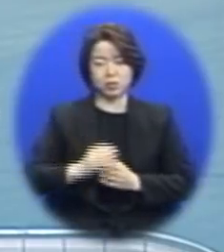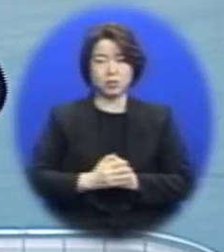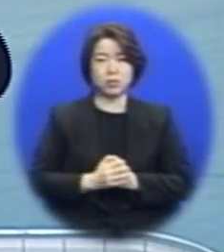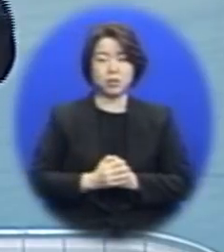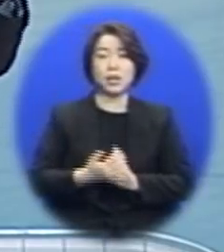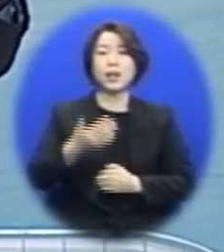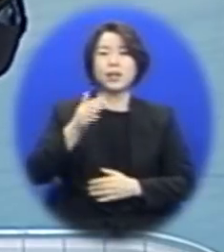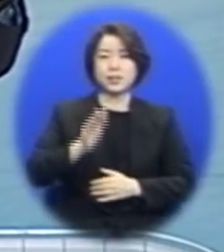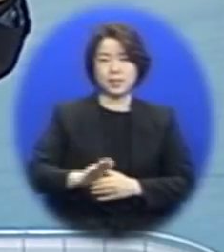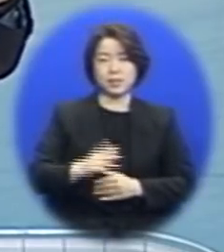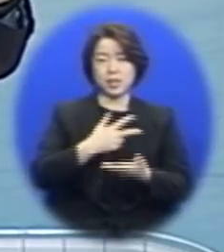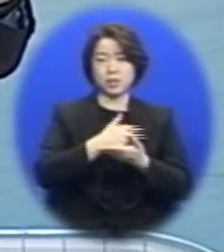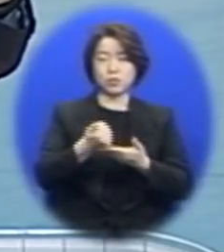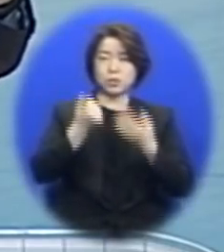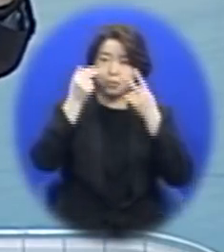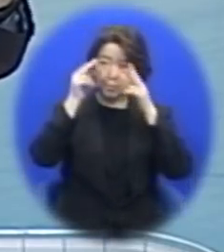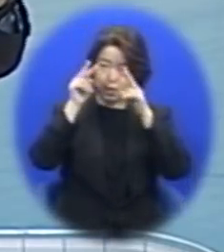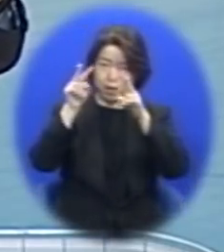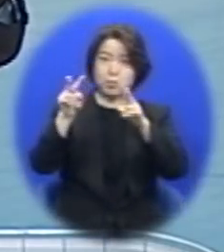같더라고요. 주님을 바라보면서